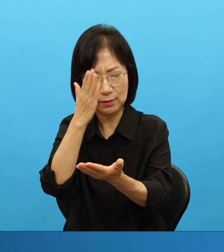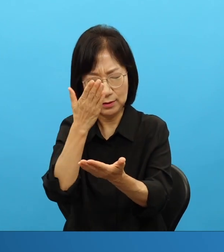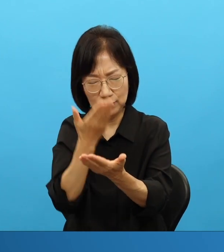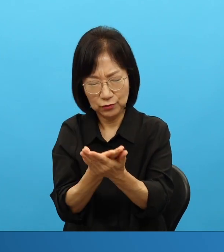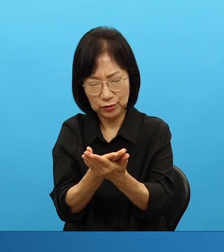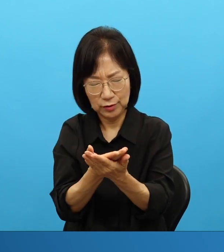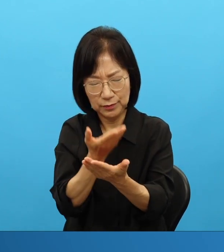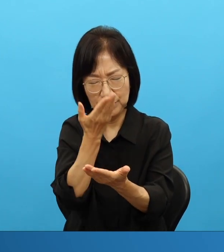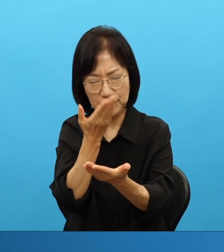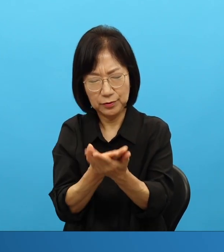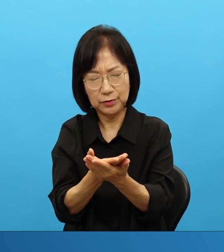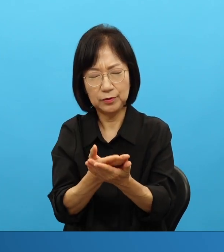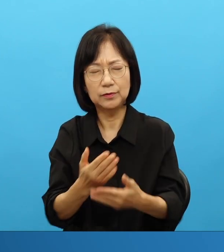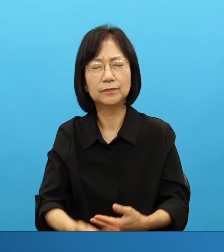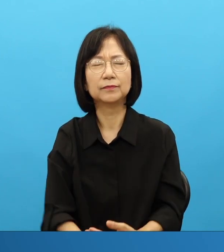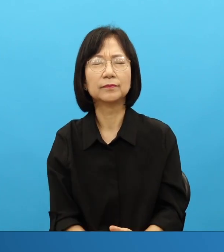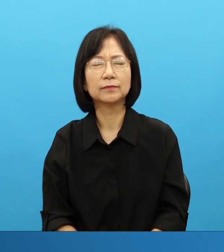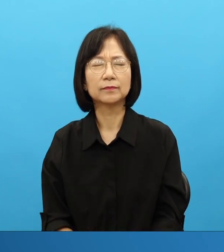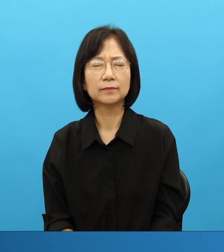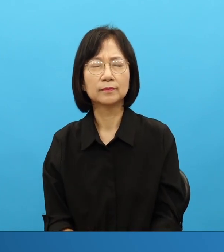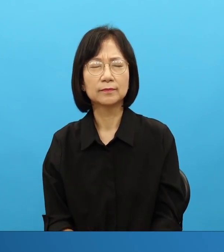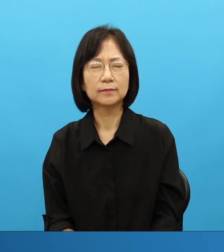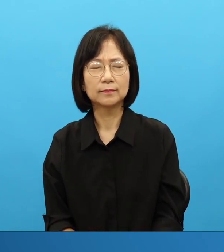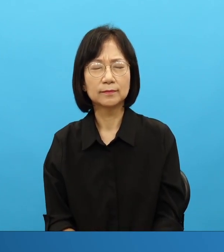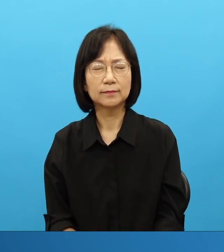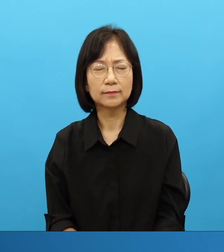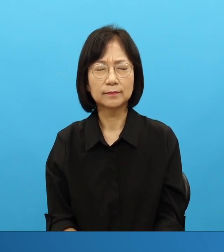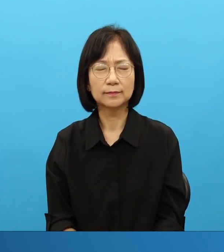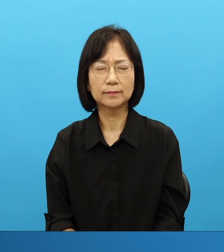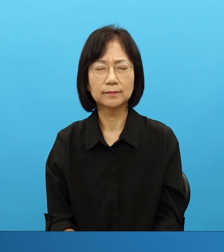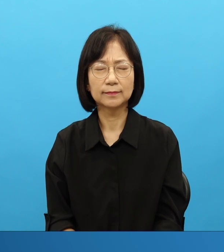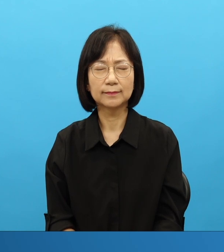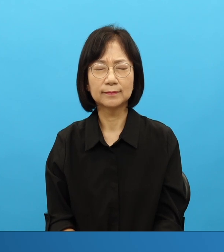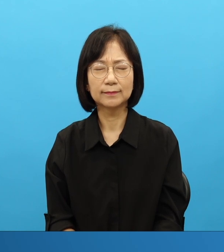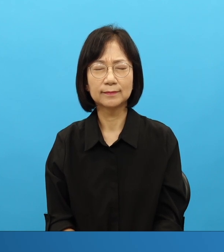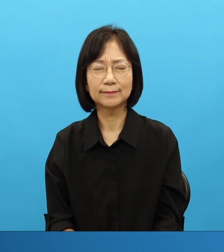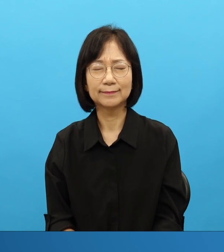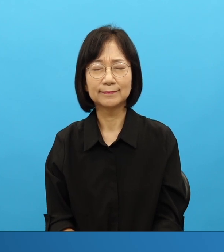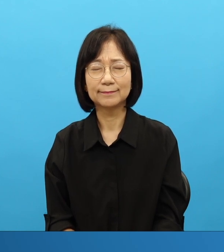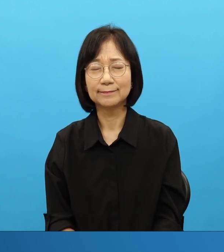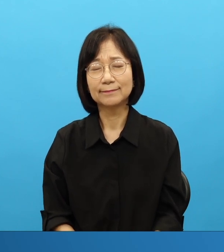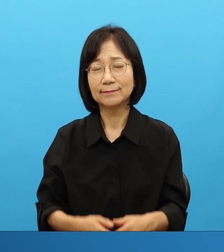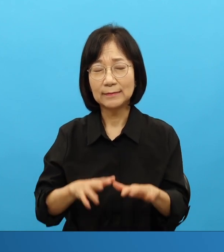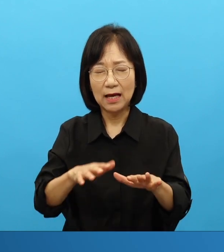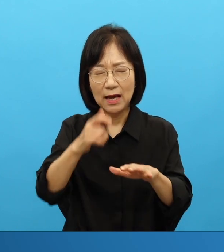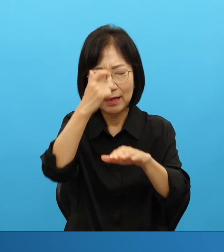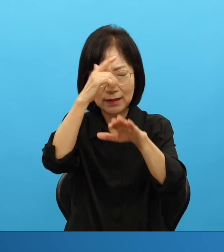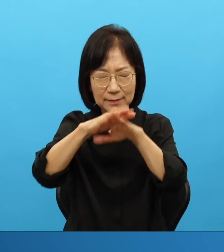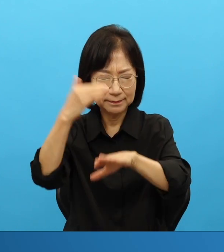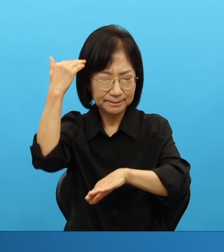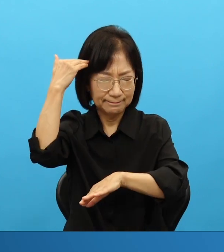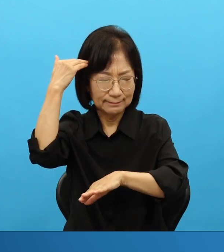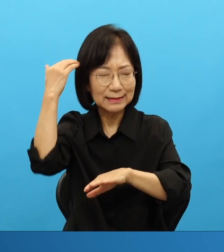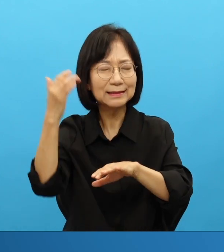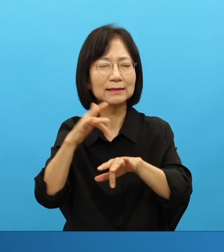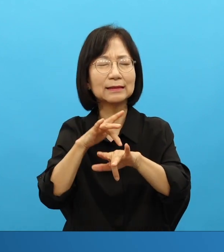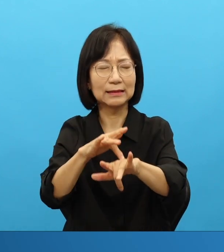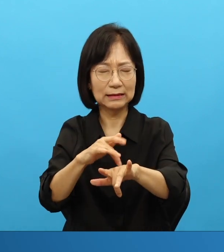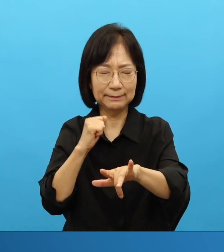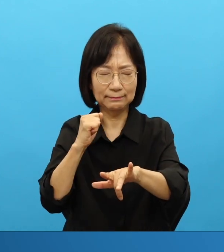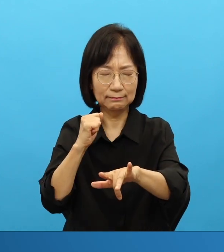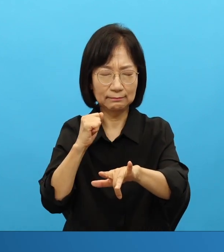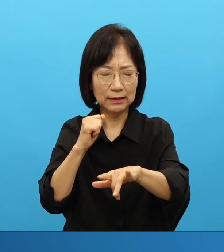the throne and take hold of the spiritual power as they begin this week with a sure answer. 이 시간 예배를 방해하는 사단의 권세가